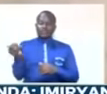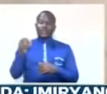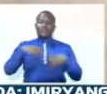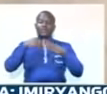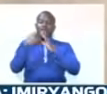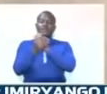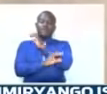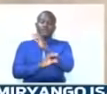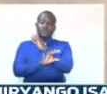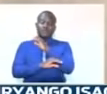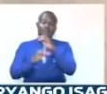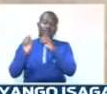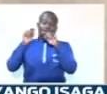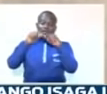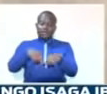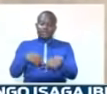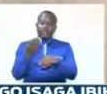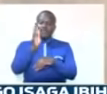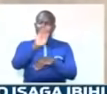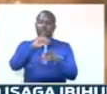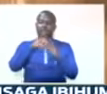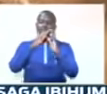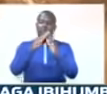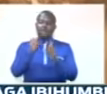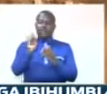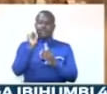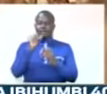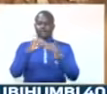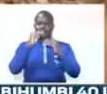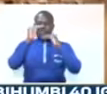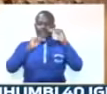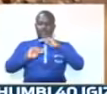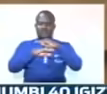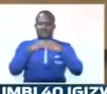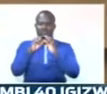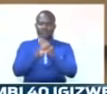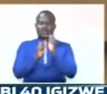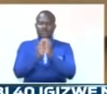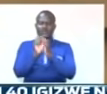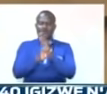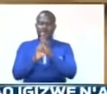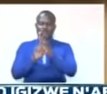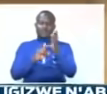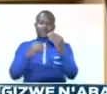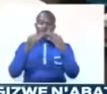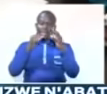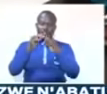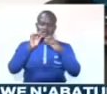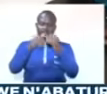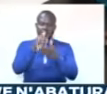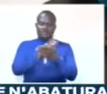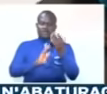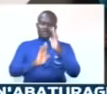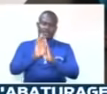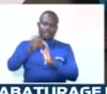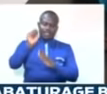hanze aje yasubira mu nzu ye. Ubuyobozi bw'inzego z'ibanze mu mirenge no ku turere bushimangira ko hari abamaze